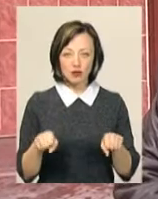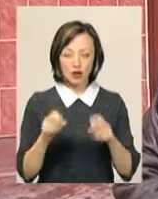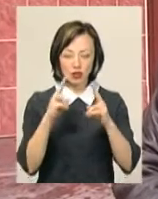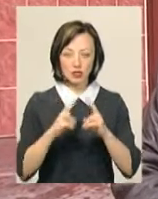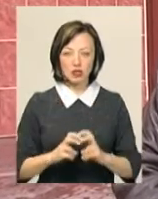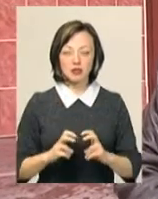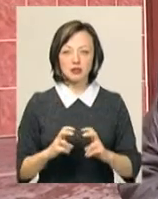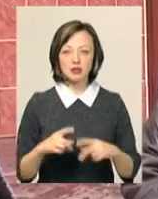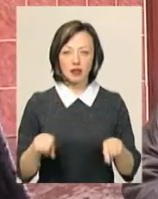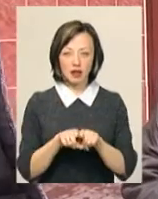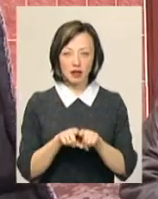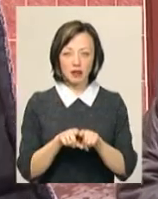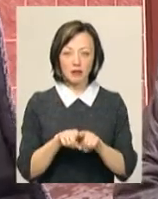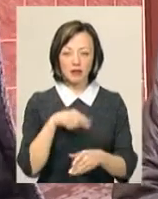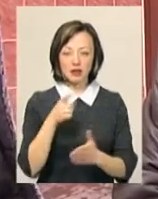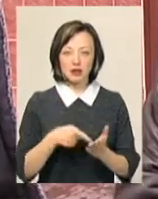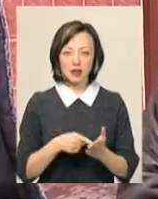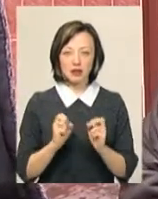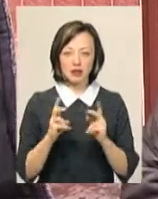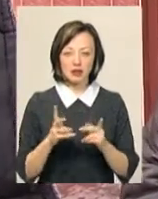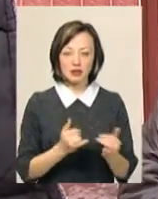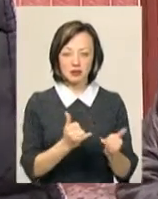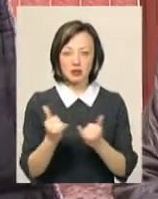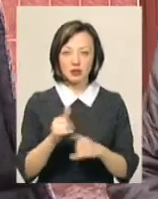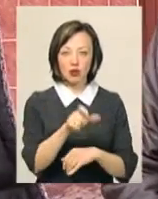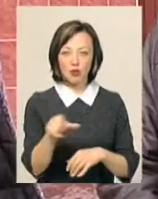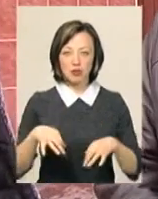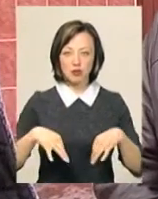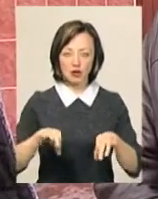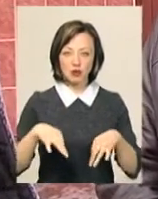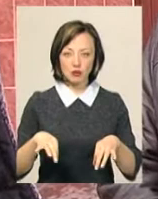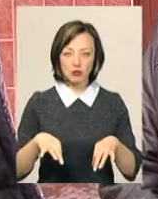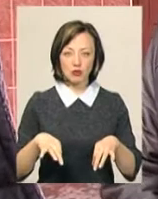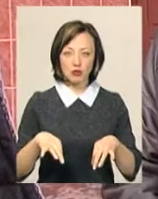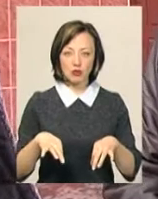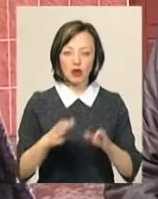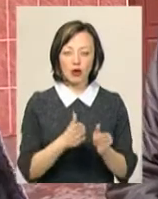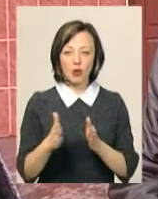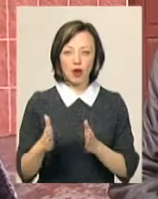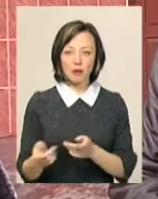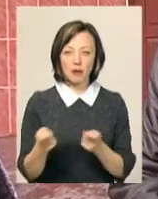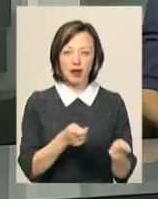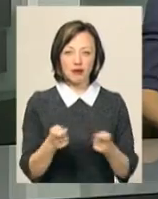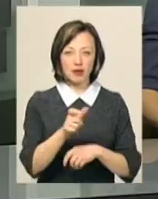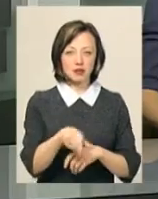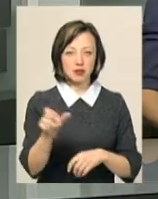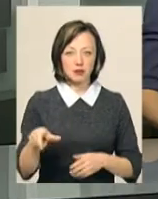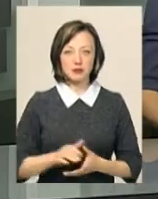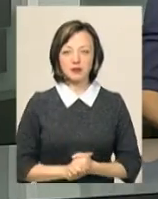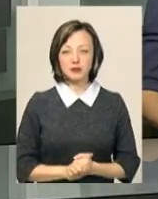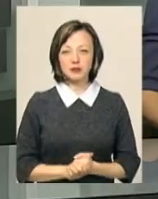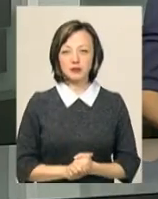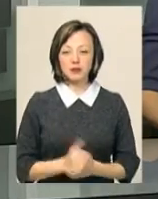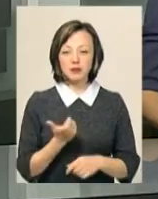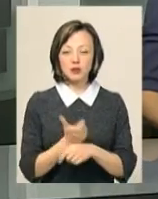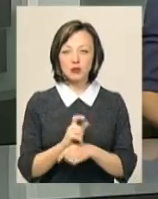розглядатися таке питання, як забезпечення громадським транспортом, як регулярними перевезеннями. Більше